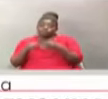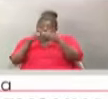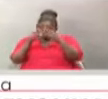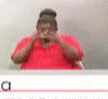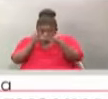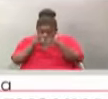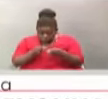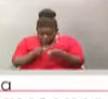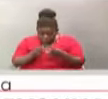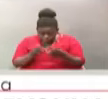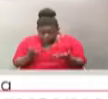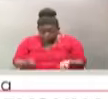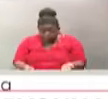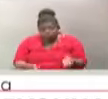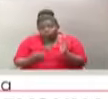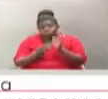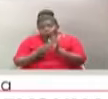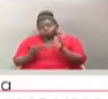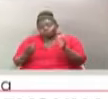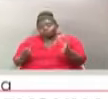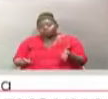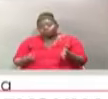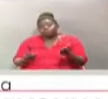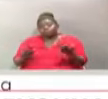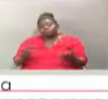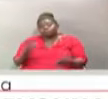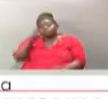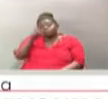ekitiinisa gamba nkaba prefect.